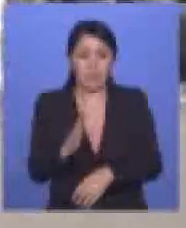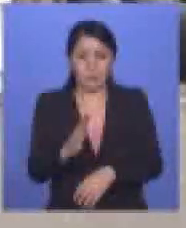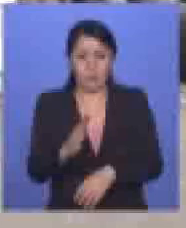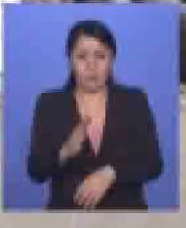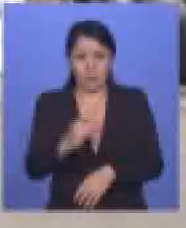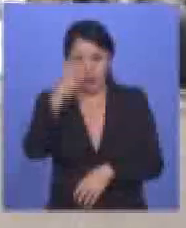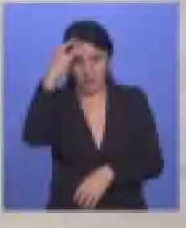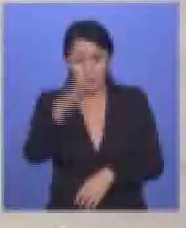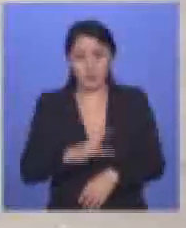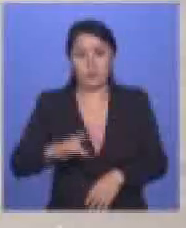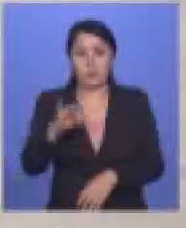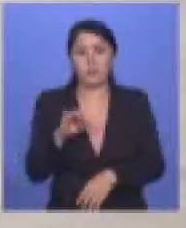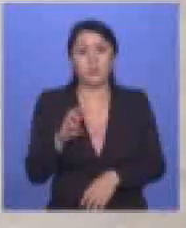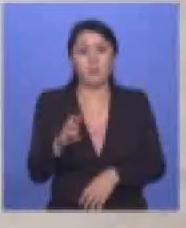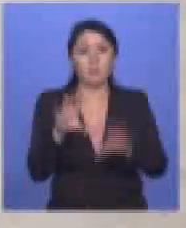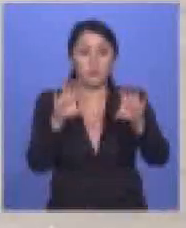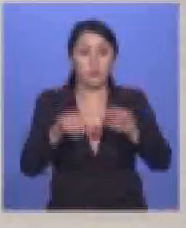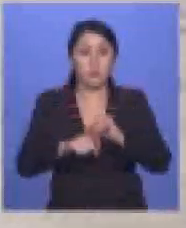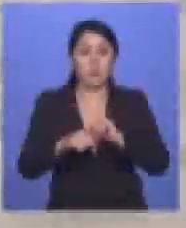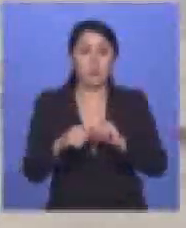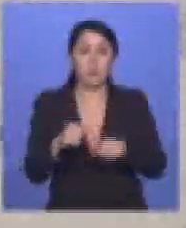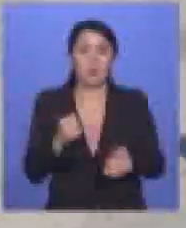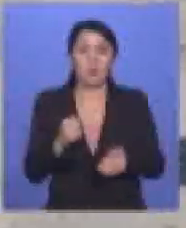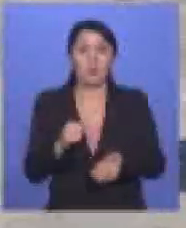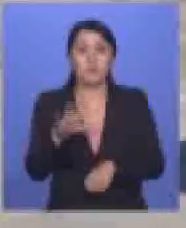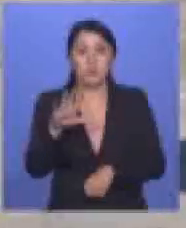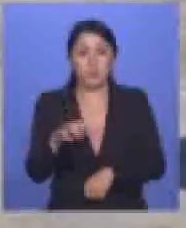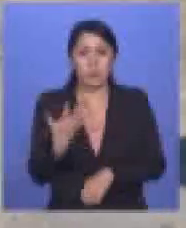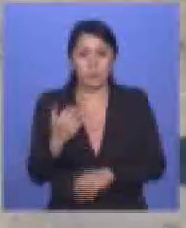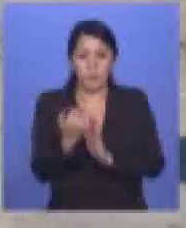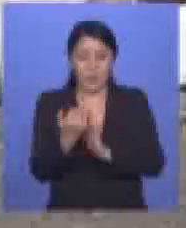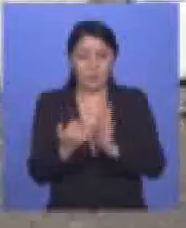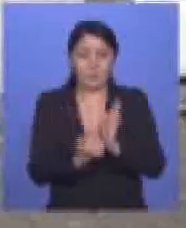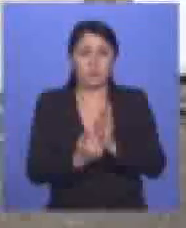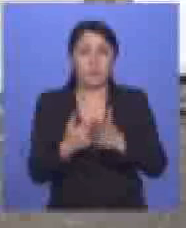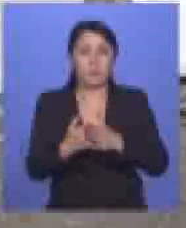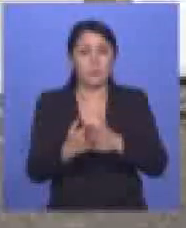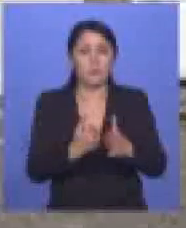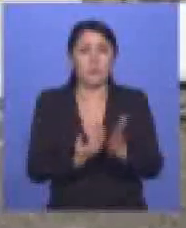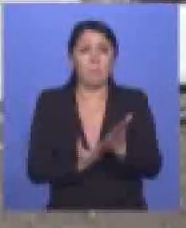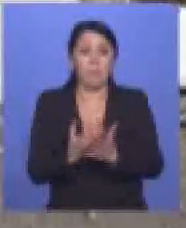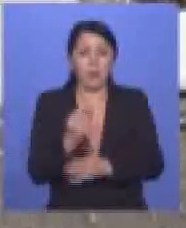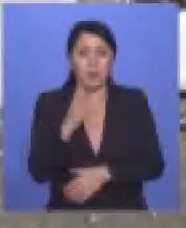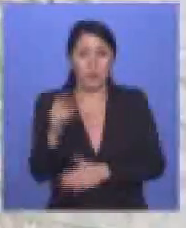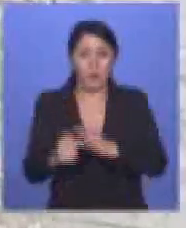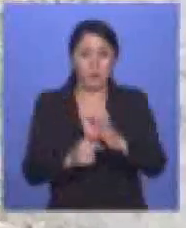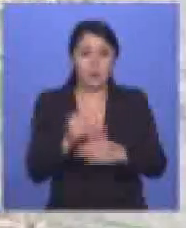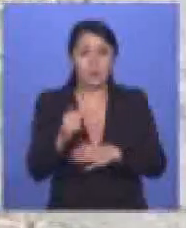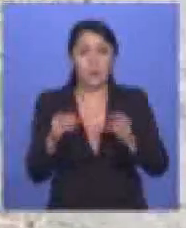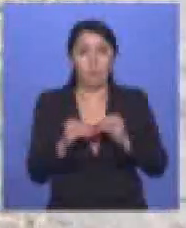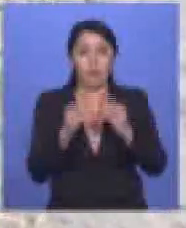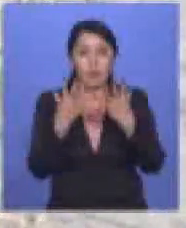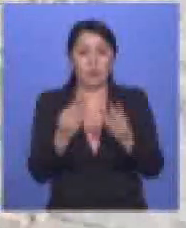Қазақстан Республикасының әкімшілік құқық бұзушылық туралы кодексінің 505-ші бабы бойынша ескерту жазып берді. Қала тұрғыны 10 күн